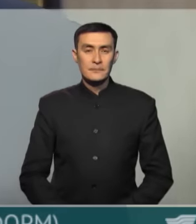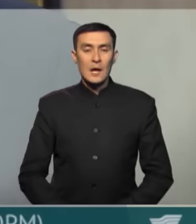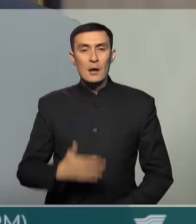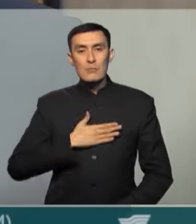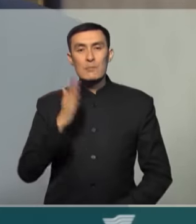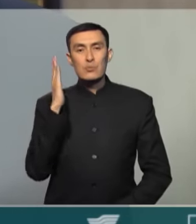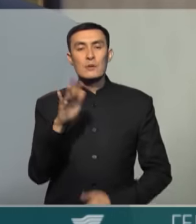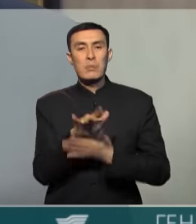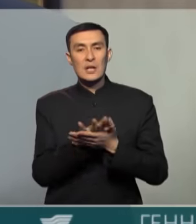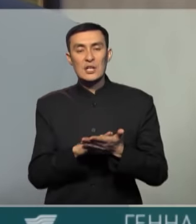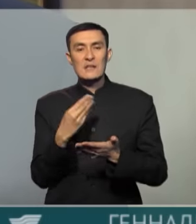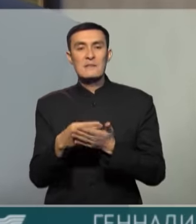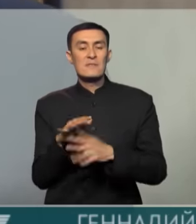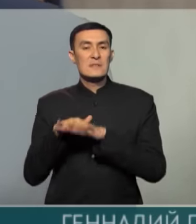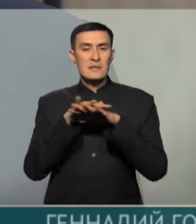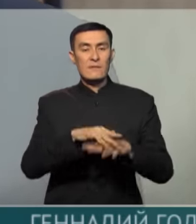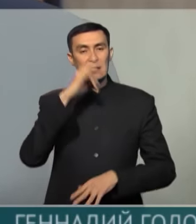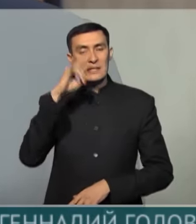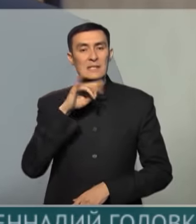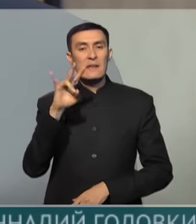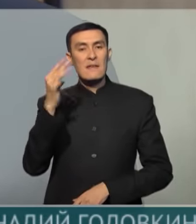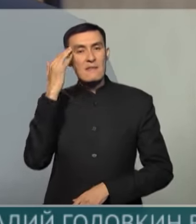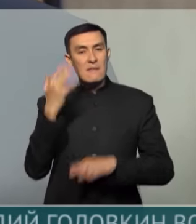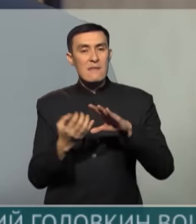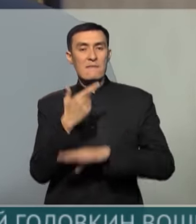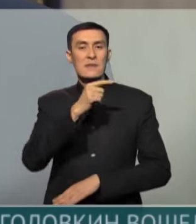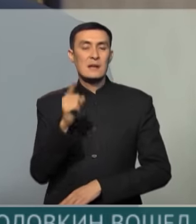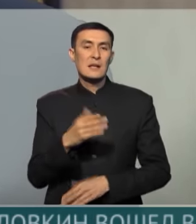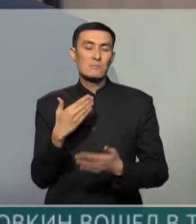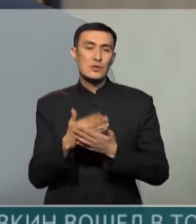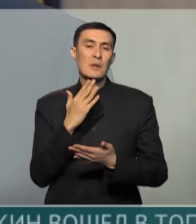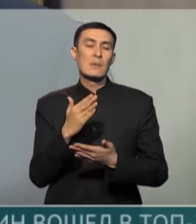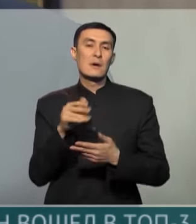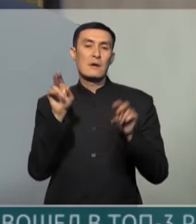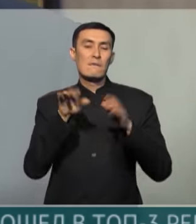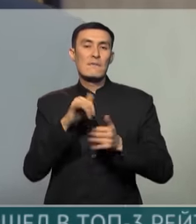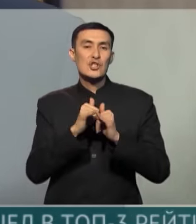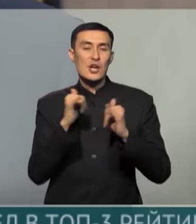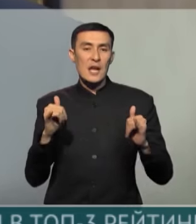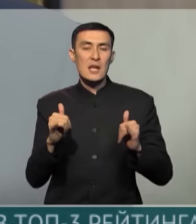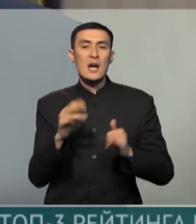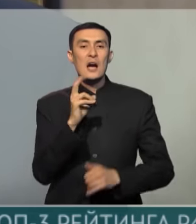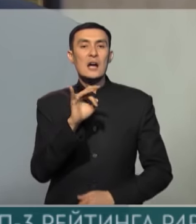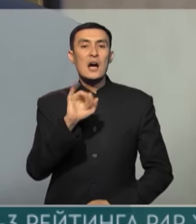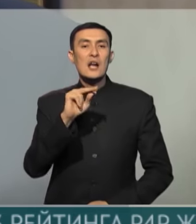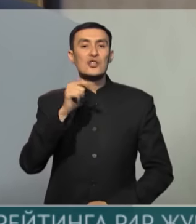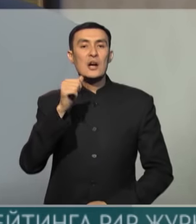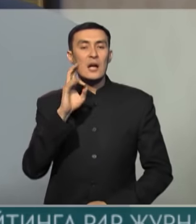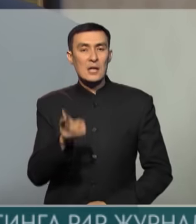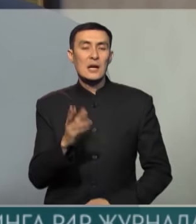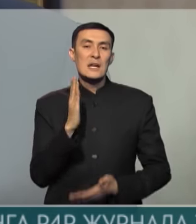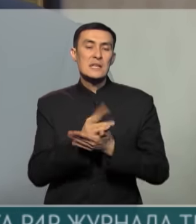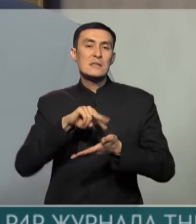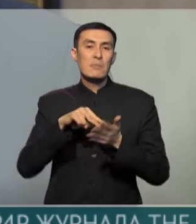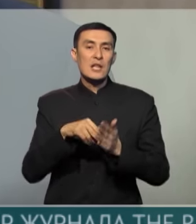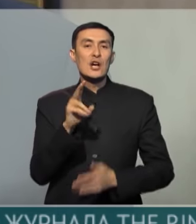Мы будем продолжать инвестировать в казахстанские нефтяные месторождения. В том числе будем рассматривать расширение месторождения Карачаганак. Есть планы